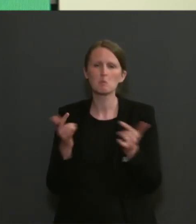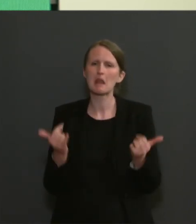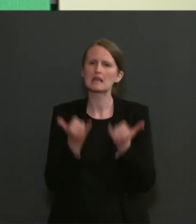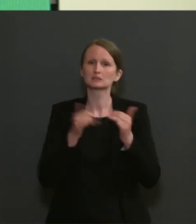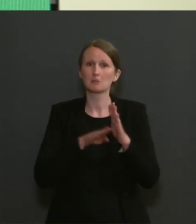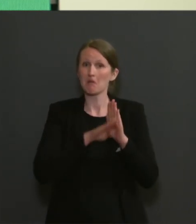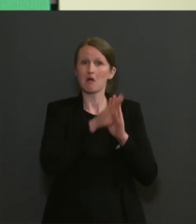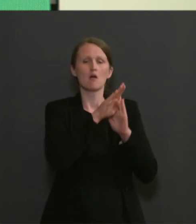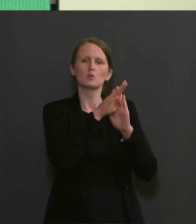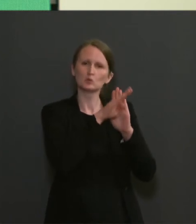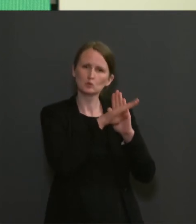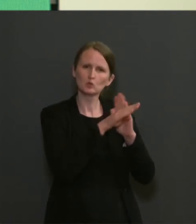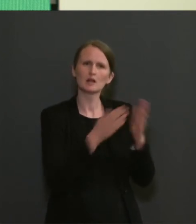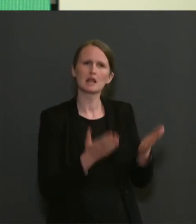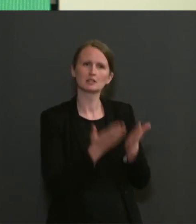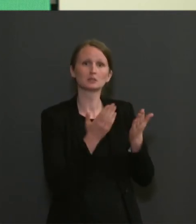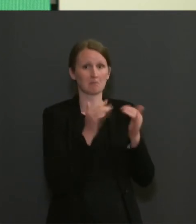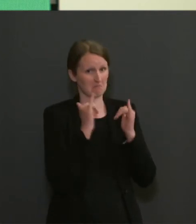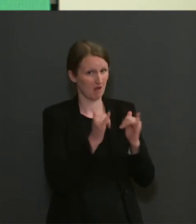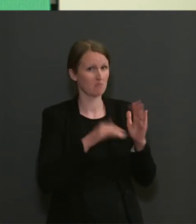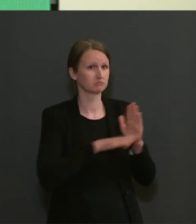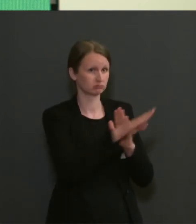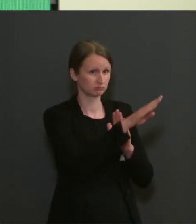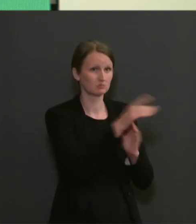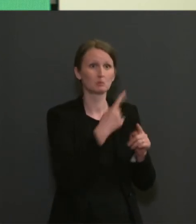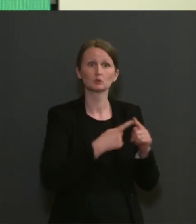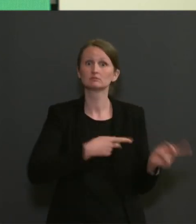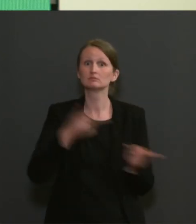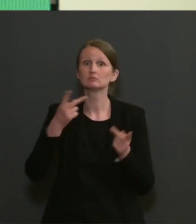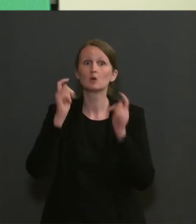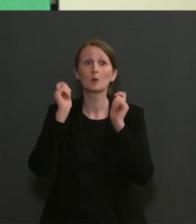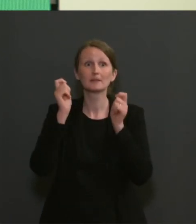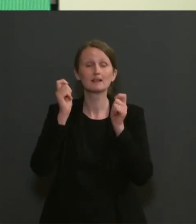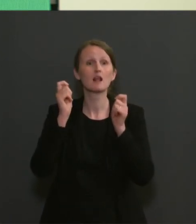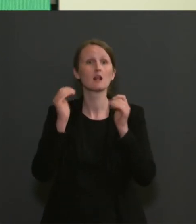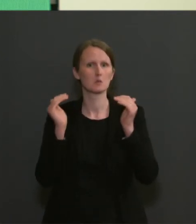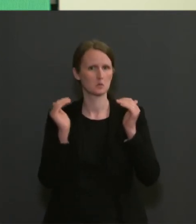des admissions à l'hôpital, qui diminuent légèrement pour la première fois.